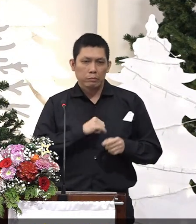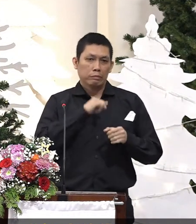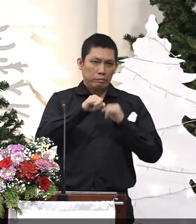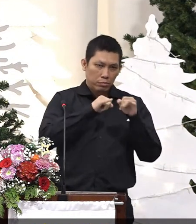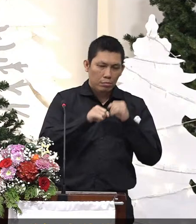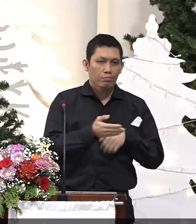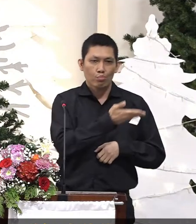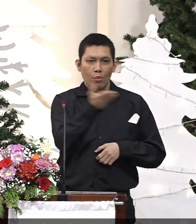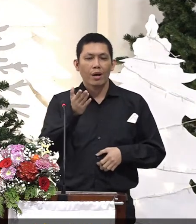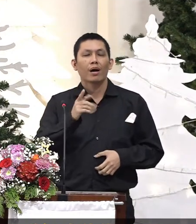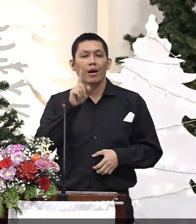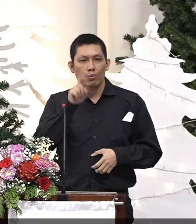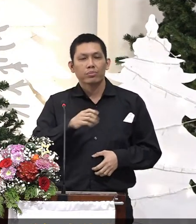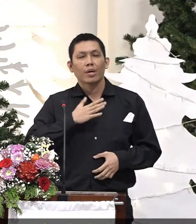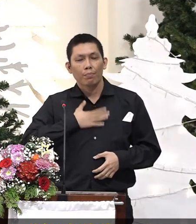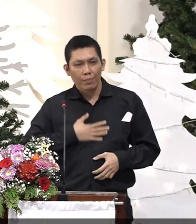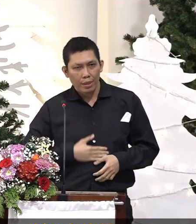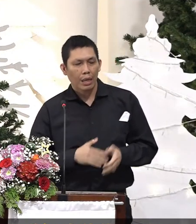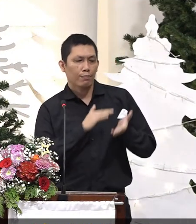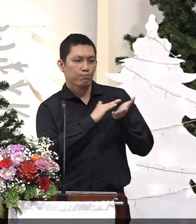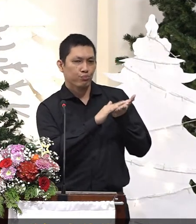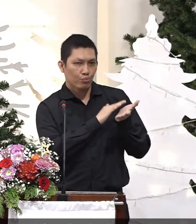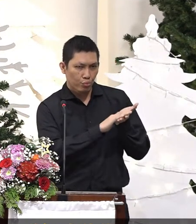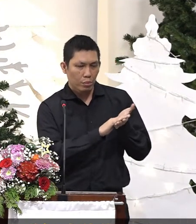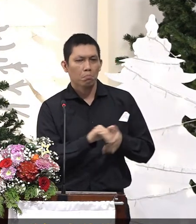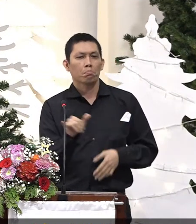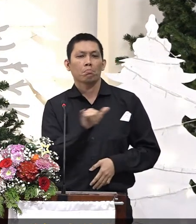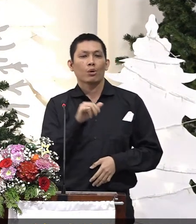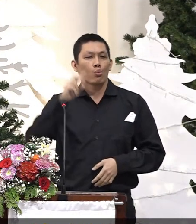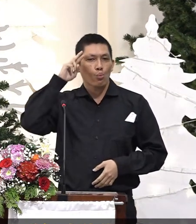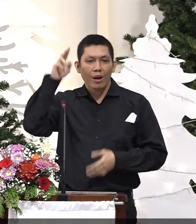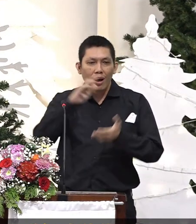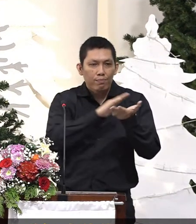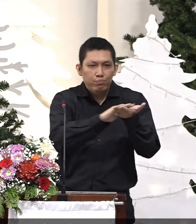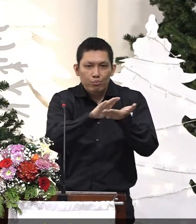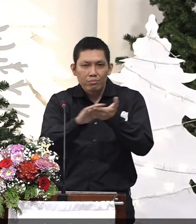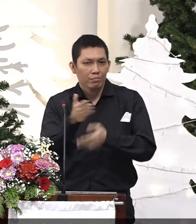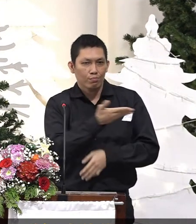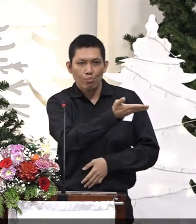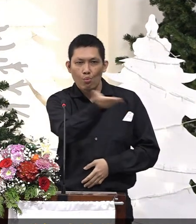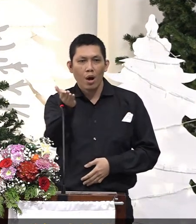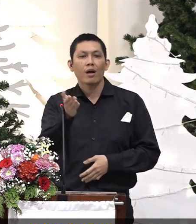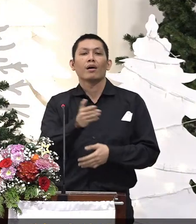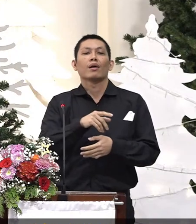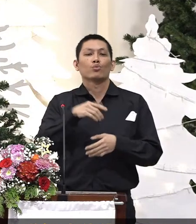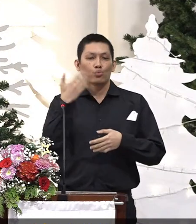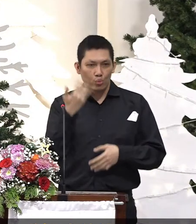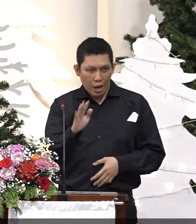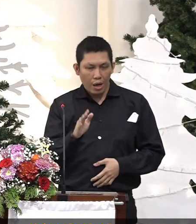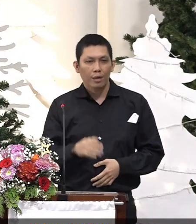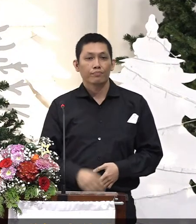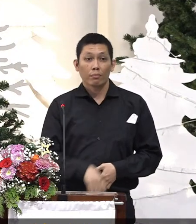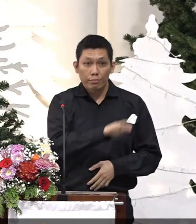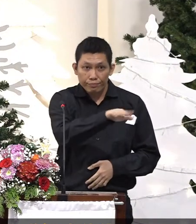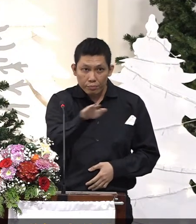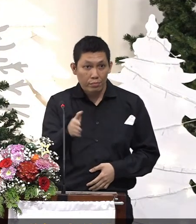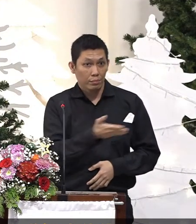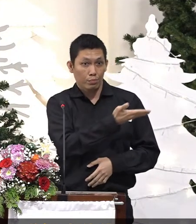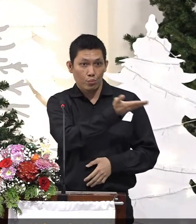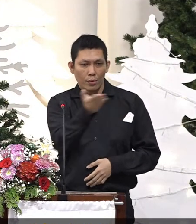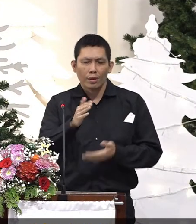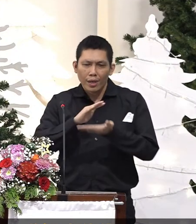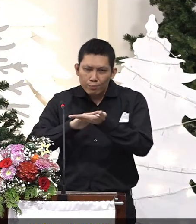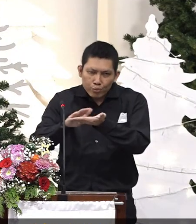Sabarlah kamu seorang terhadap yang lain, dan ampunilah seorang akan yang lain, apabila